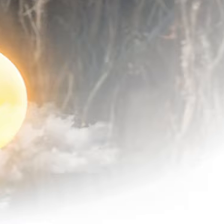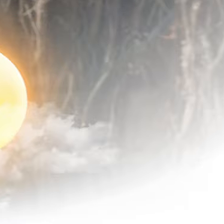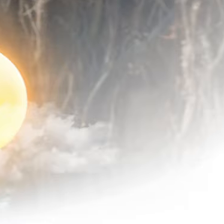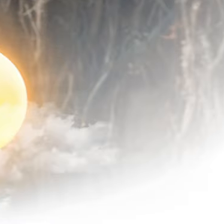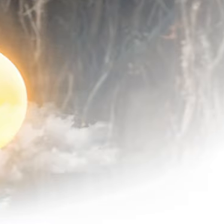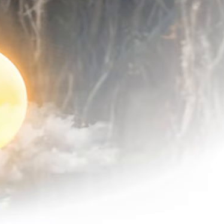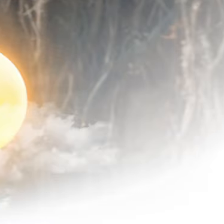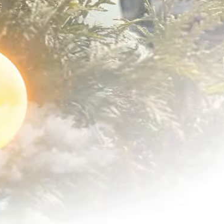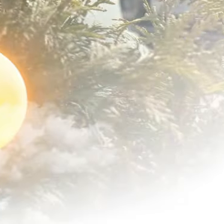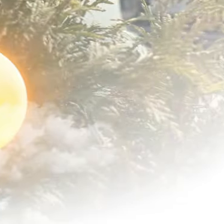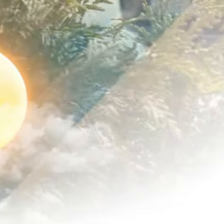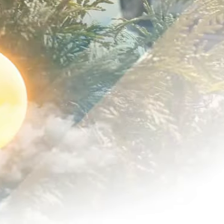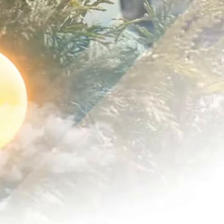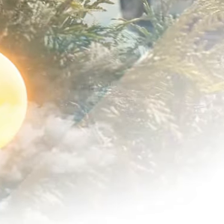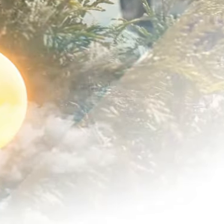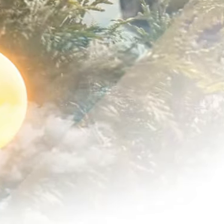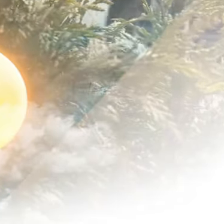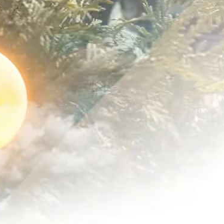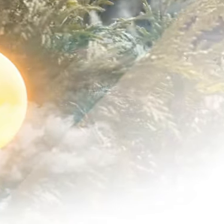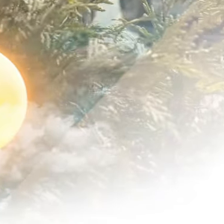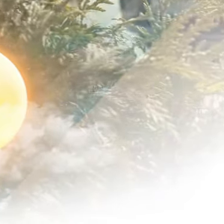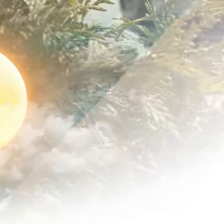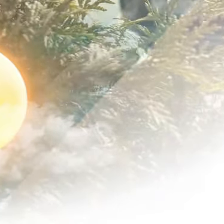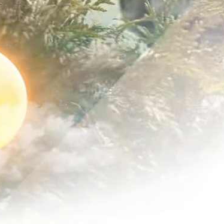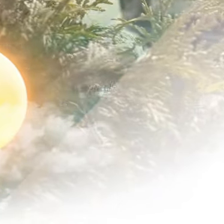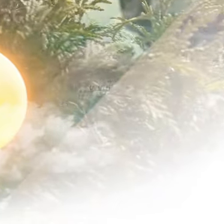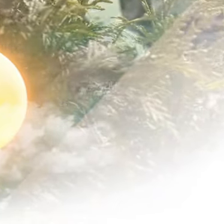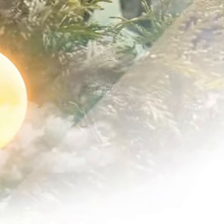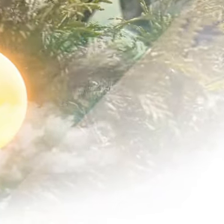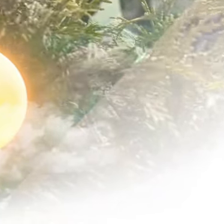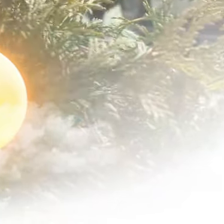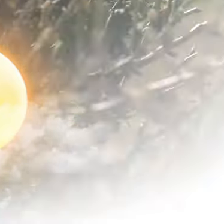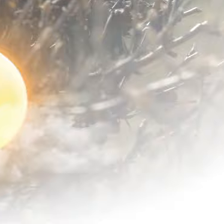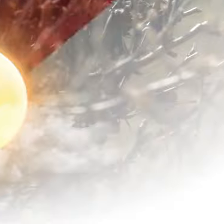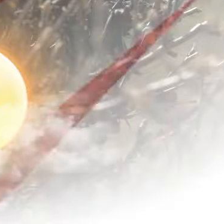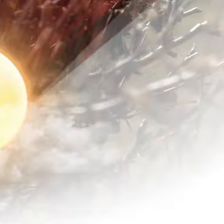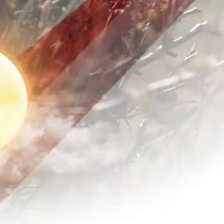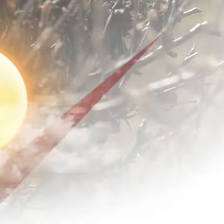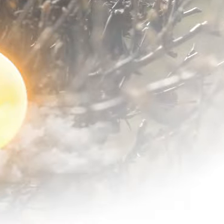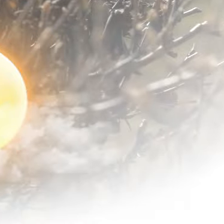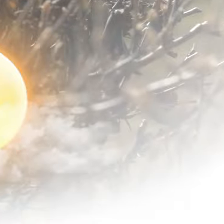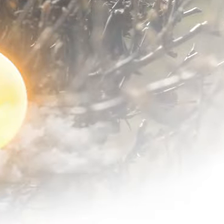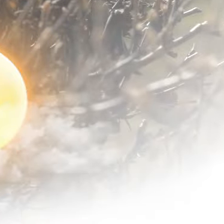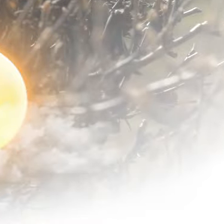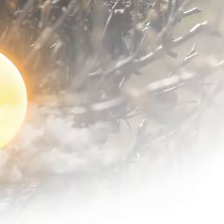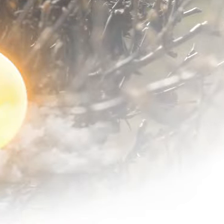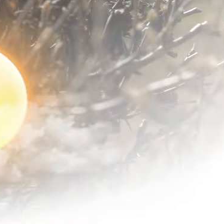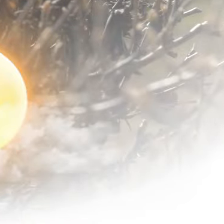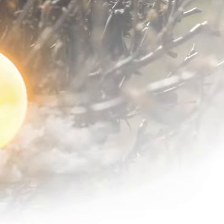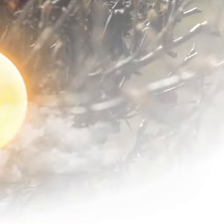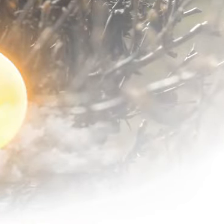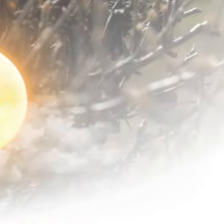ціск 758 міліметраў ртутнага слупка. Вільготнасць паветра каля